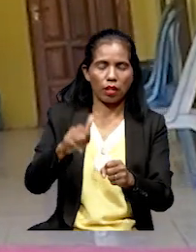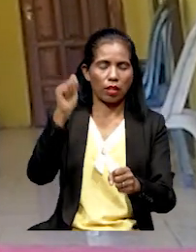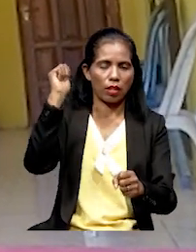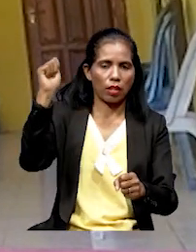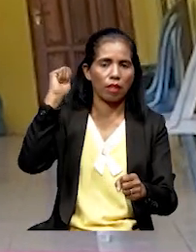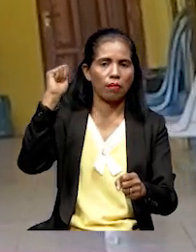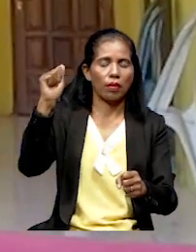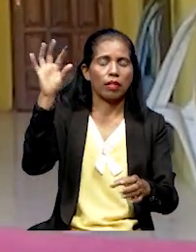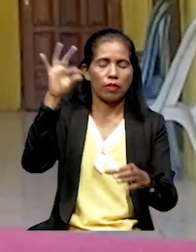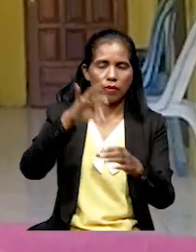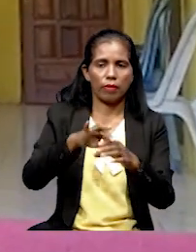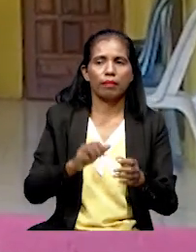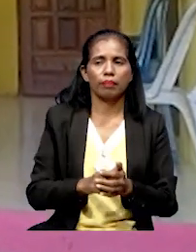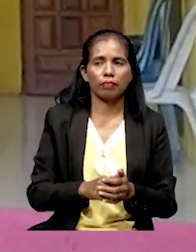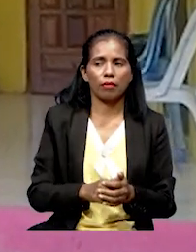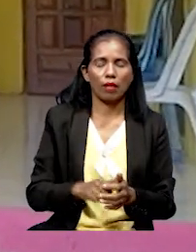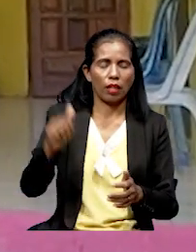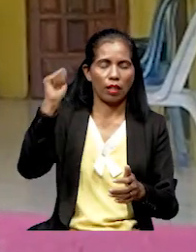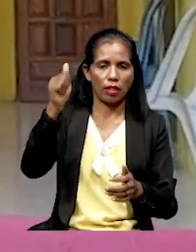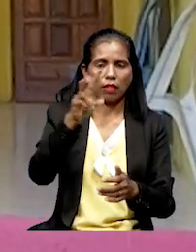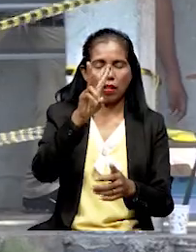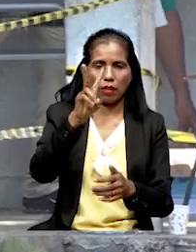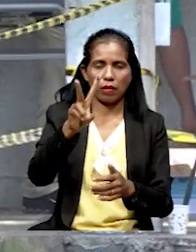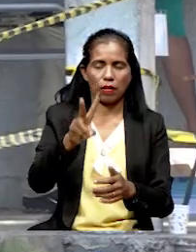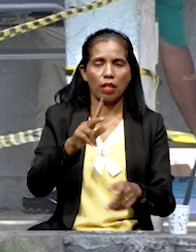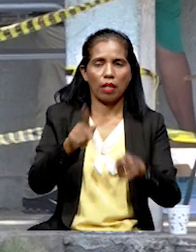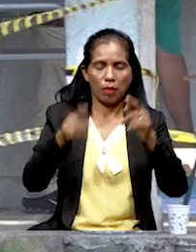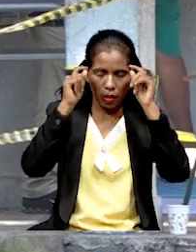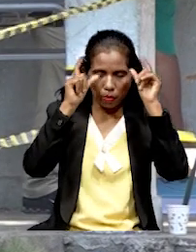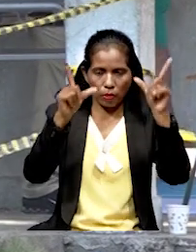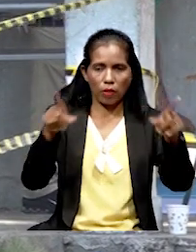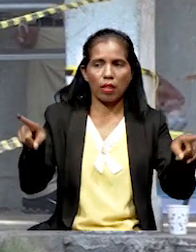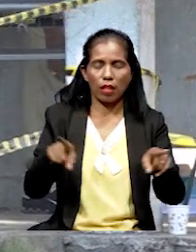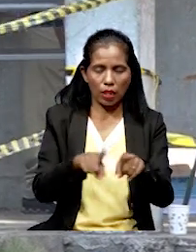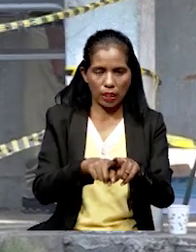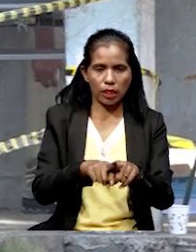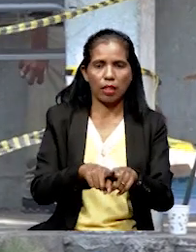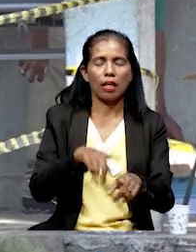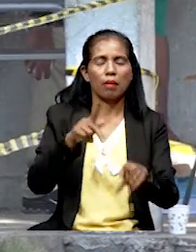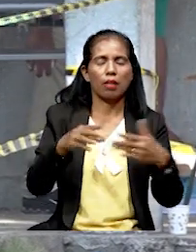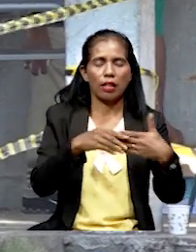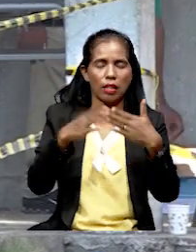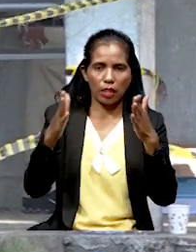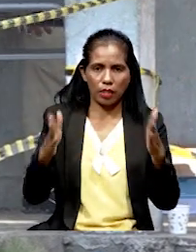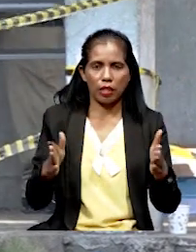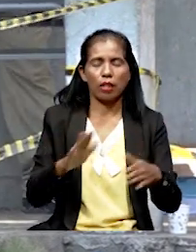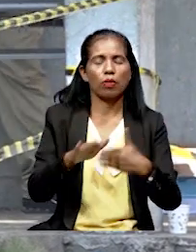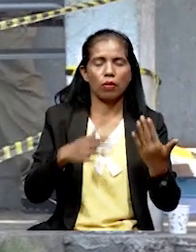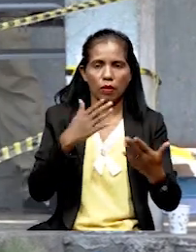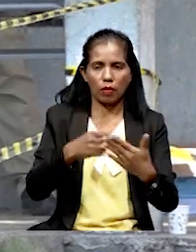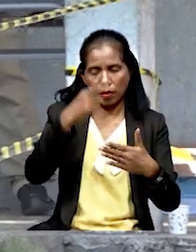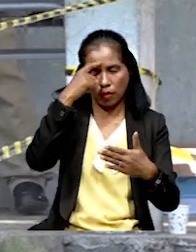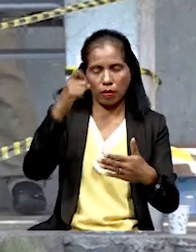eleitoral. Lera haktuir, kandidato na ingrua ne mesak timurang hotu no mesak lider resistensia, tamba ne banhira povo